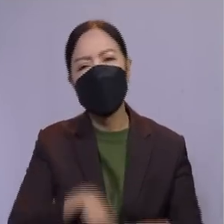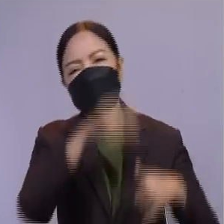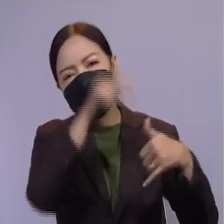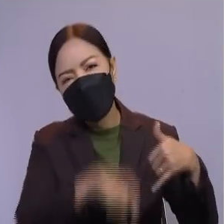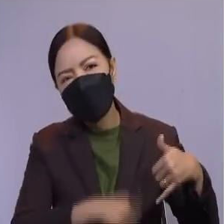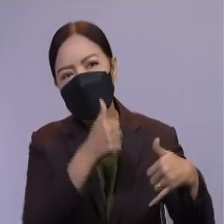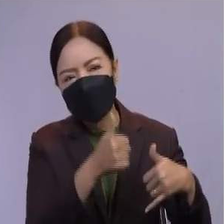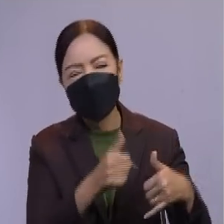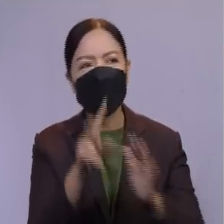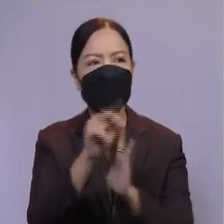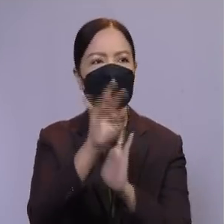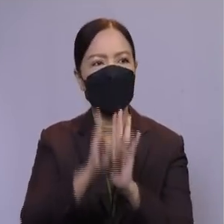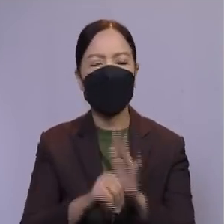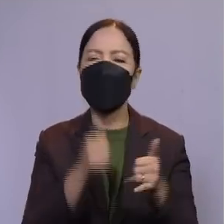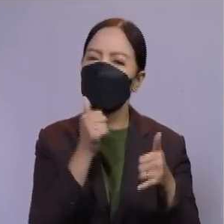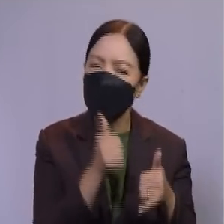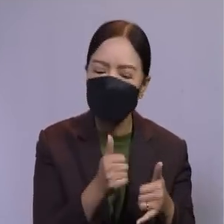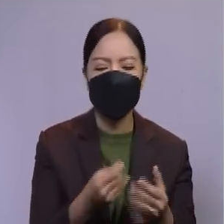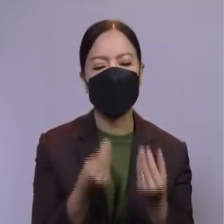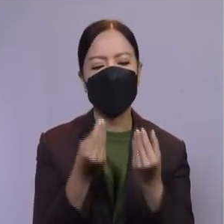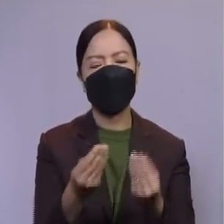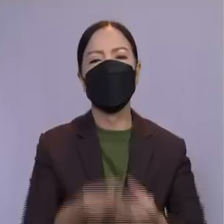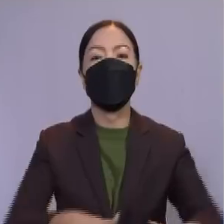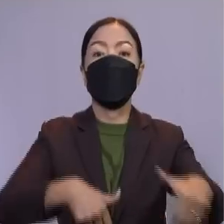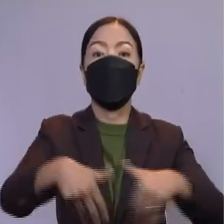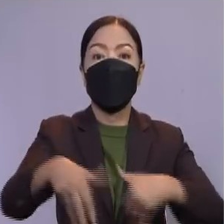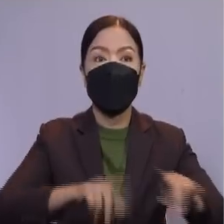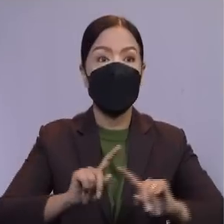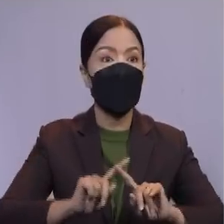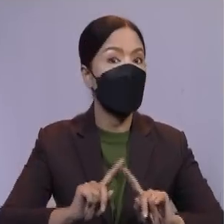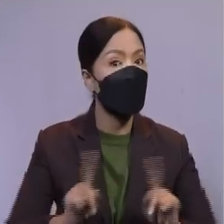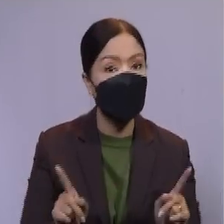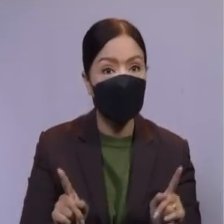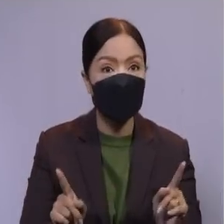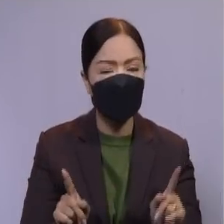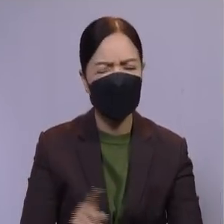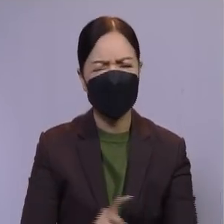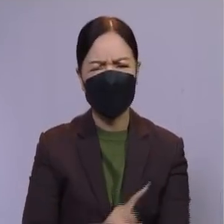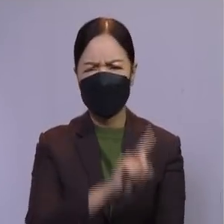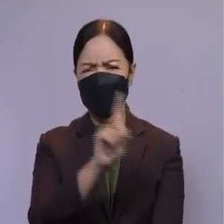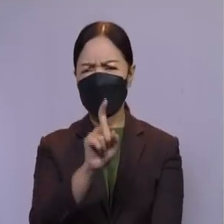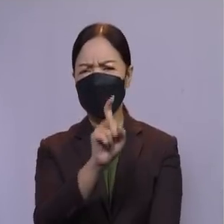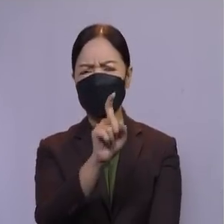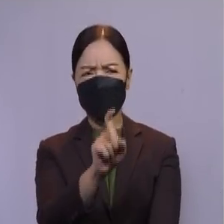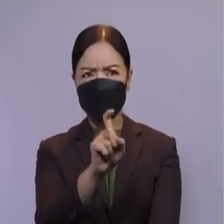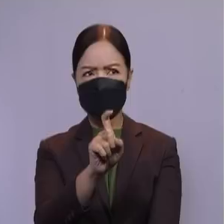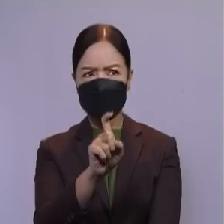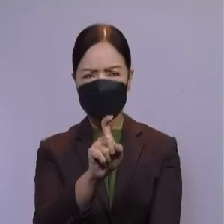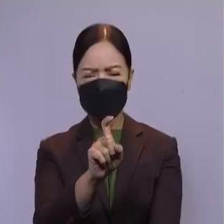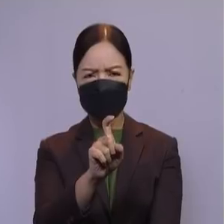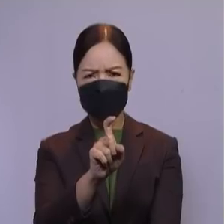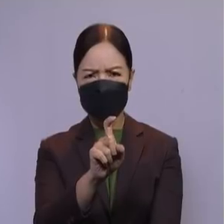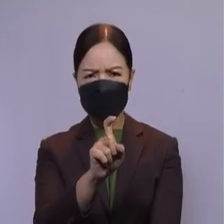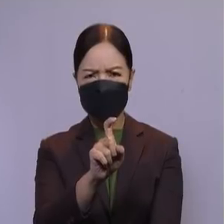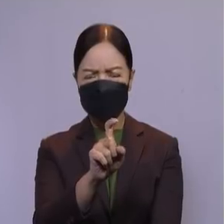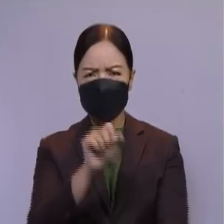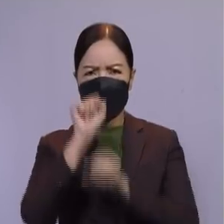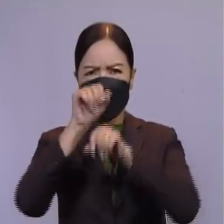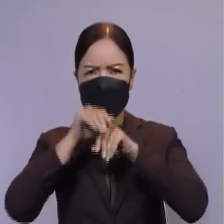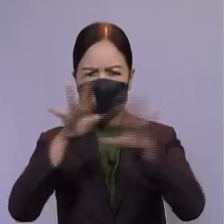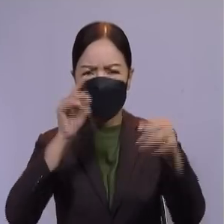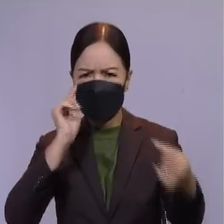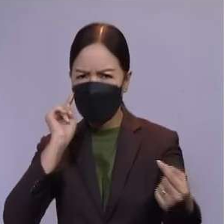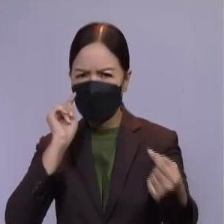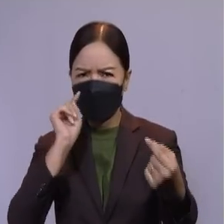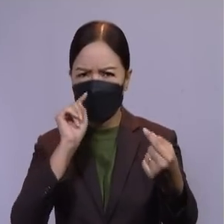นโยบายทุกอย่างทำเพื่อบ้านเมืองและประชาชนแต่ว่ากลับเกิดข้อกังขาวว่าเอ๊ะยังเดินตามเจตนารมณ์ที่ประกาศไว้ได้